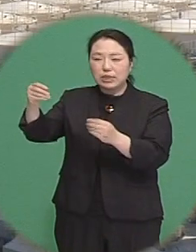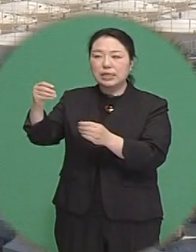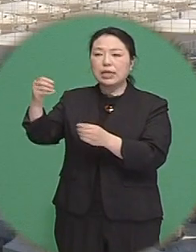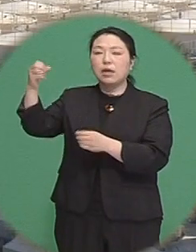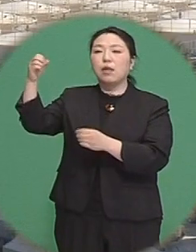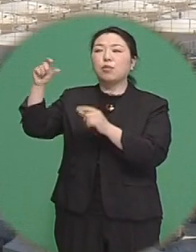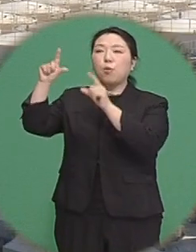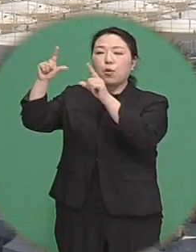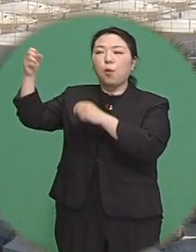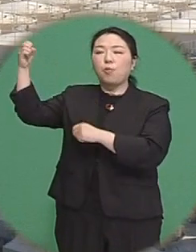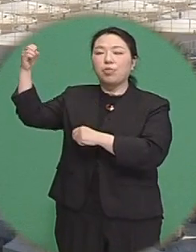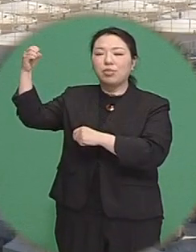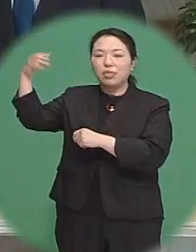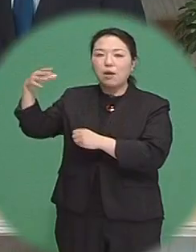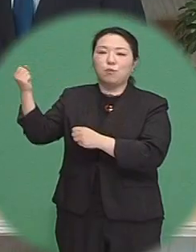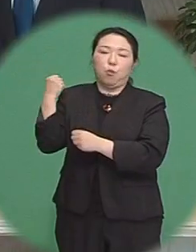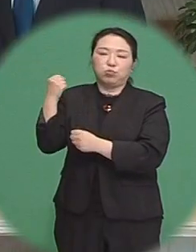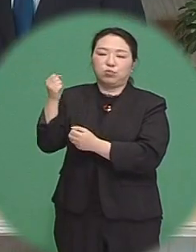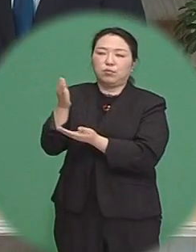ます